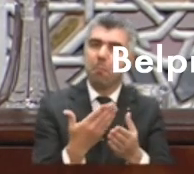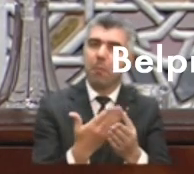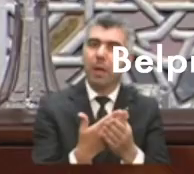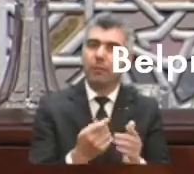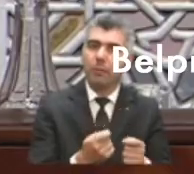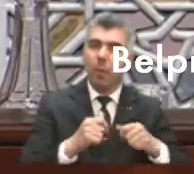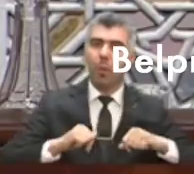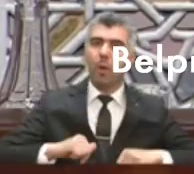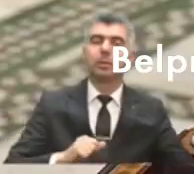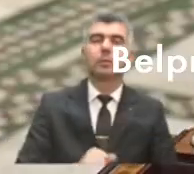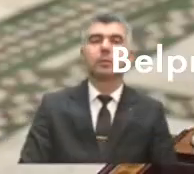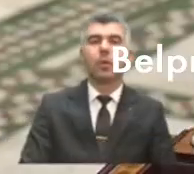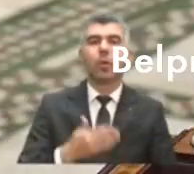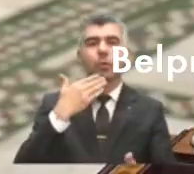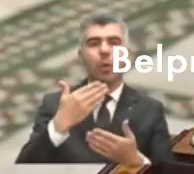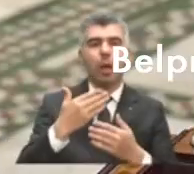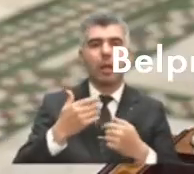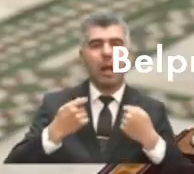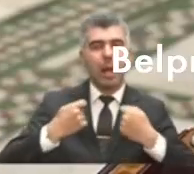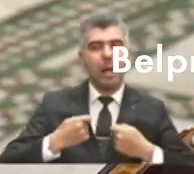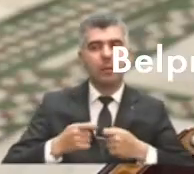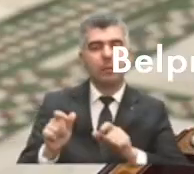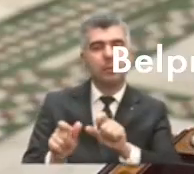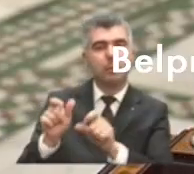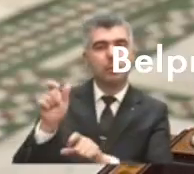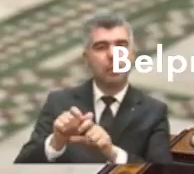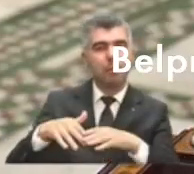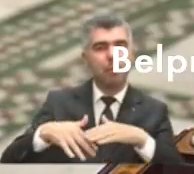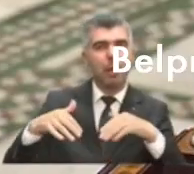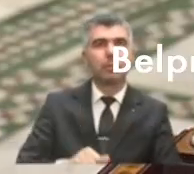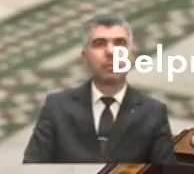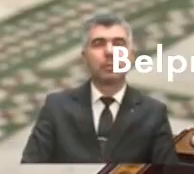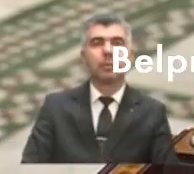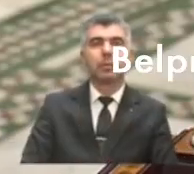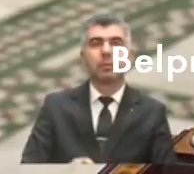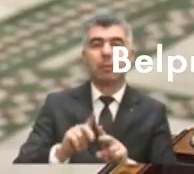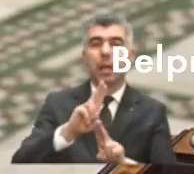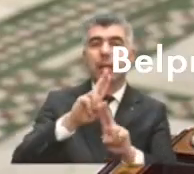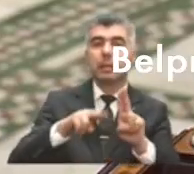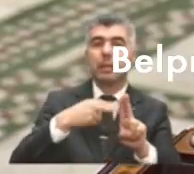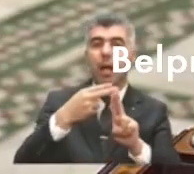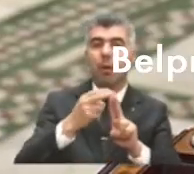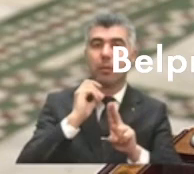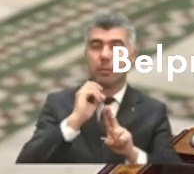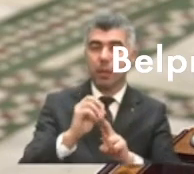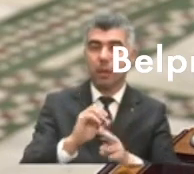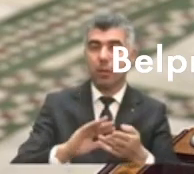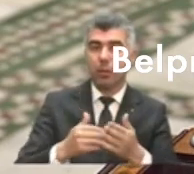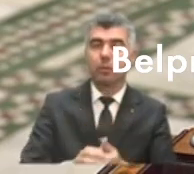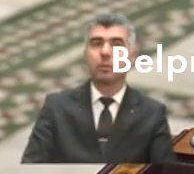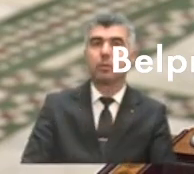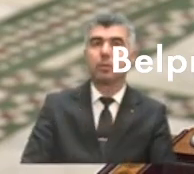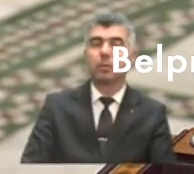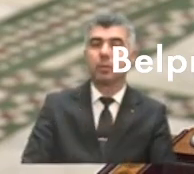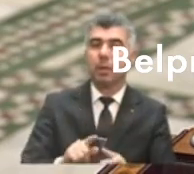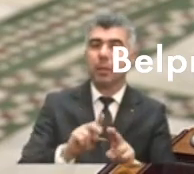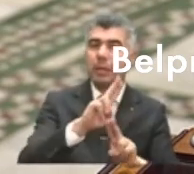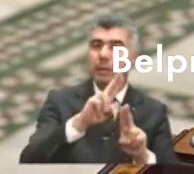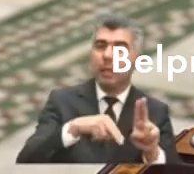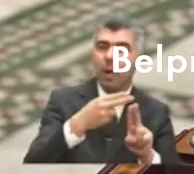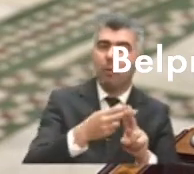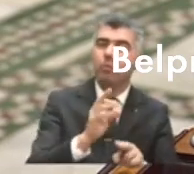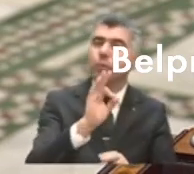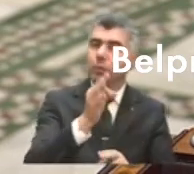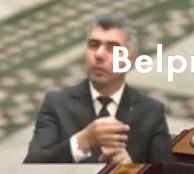شكرا السيد الرئيس. شكرا الساده النواب المحترمين. ما عندي ما نقول على الجواب، جاوبتي في بلاصتي، يعني تقريبا الجواب هو هذاك. صحيح، الله يعطيك